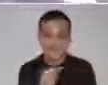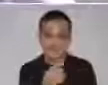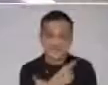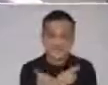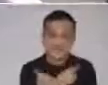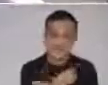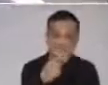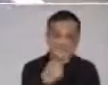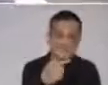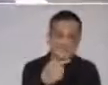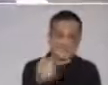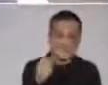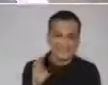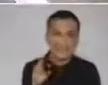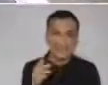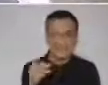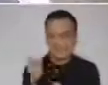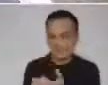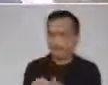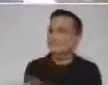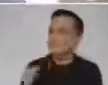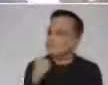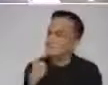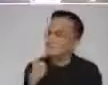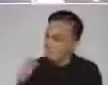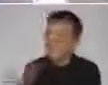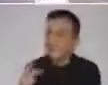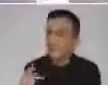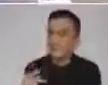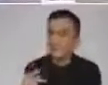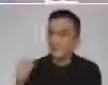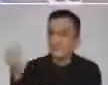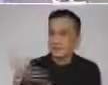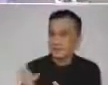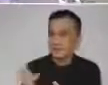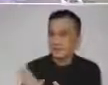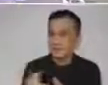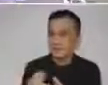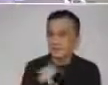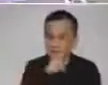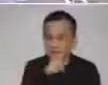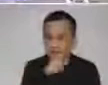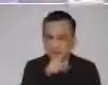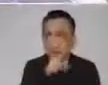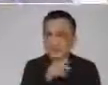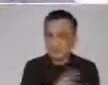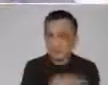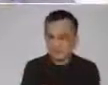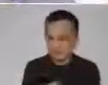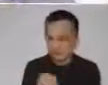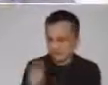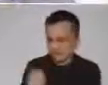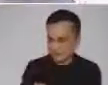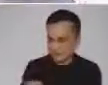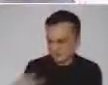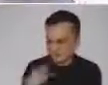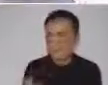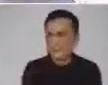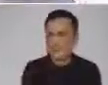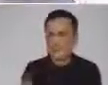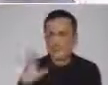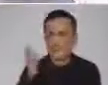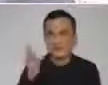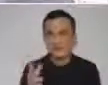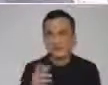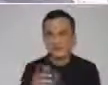flyover, ay tuloy-tuloy pa rin ang moderate to slow-moving traffic situation hanggang sa pag-akit ninyo doon sa may Santol and